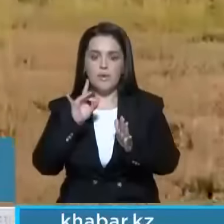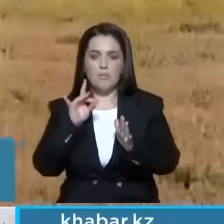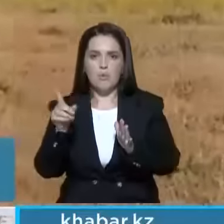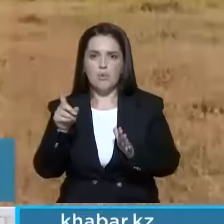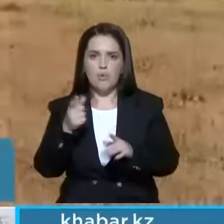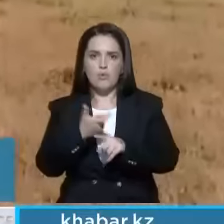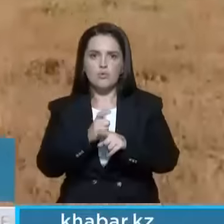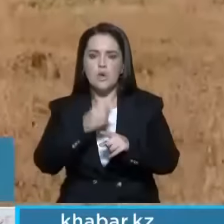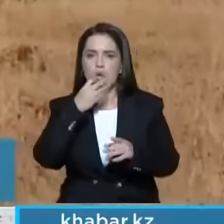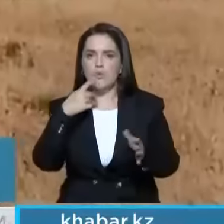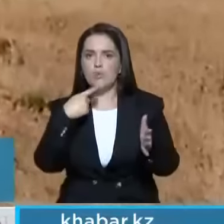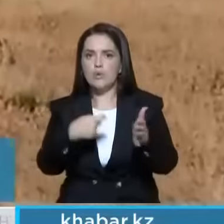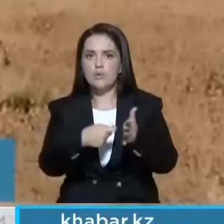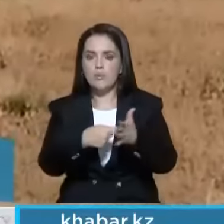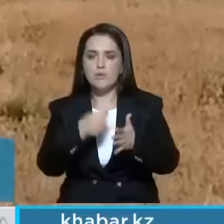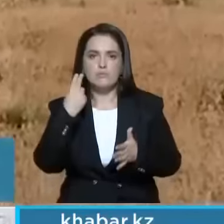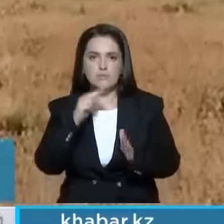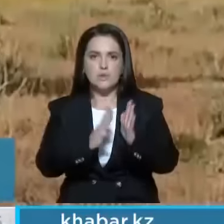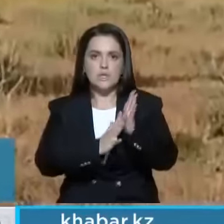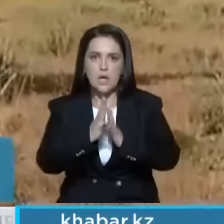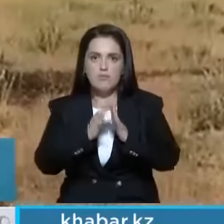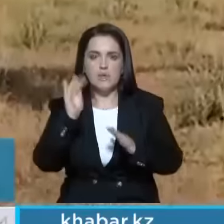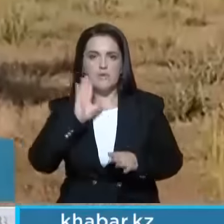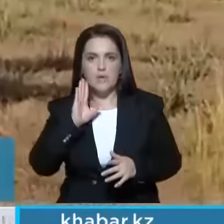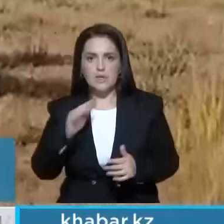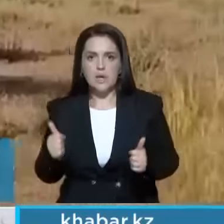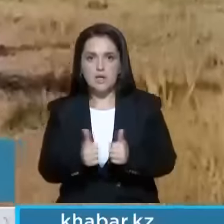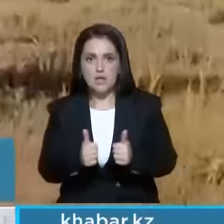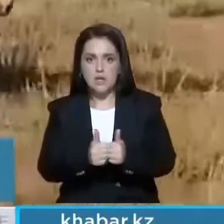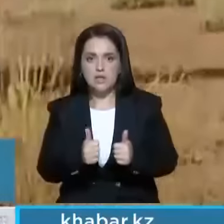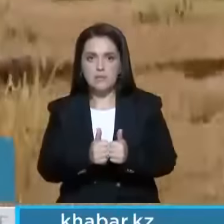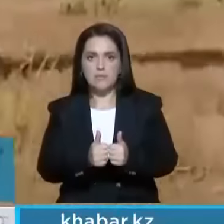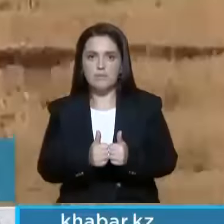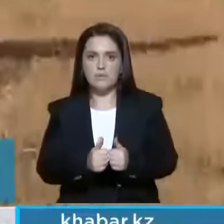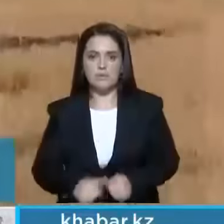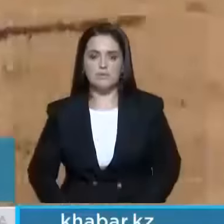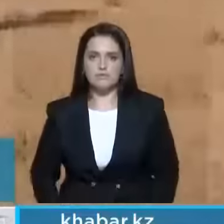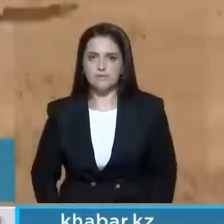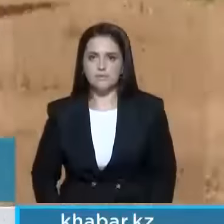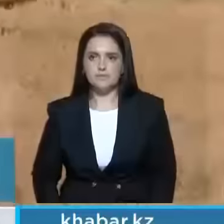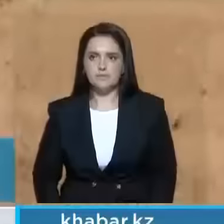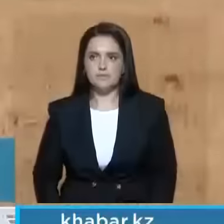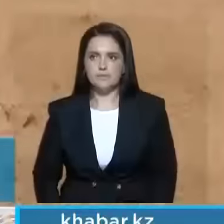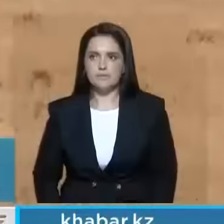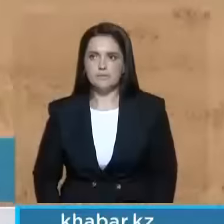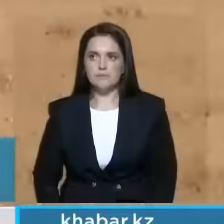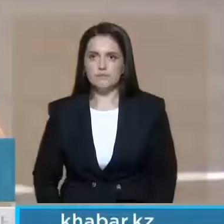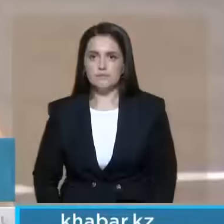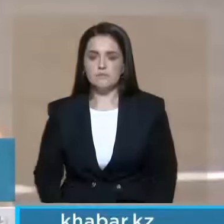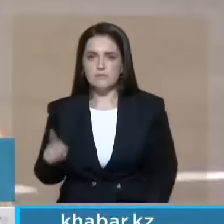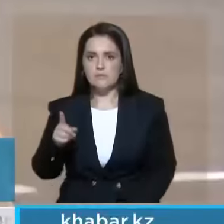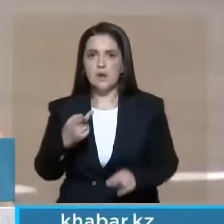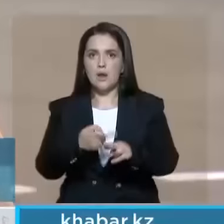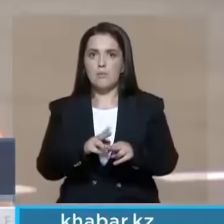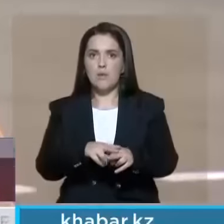хорошая кормовая база и много водоемов. Но самое главное, сюда не доходят домашние лошади. Это